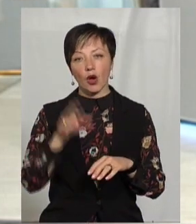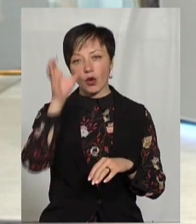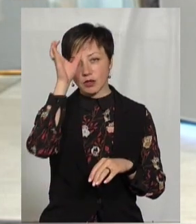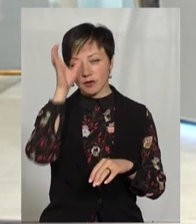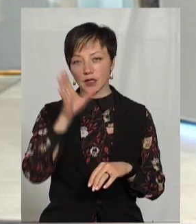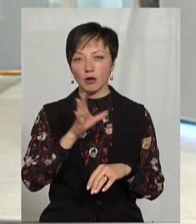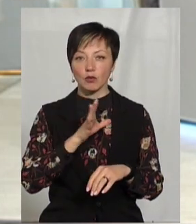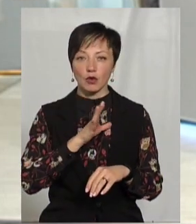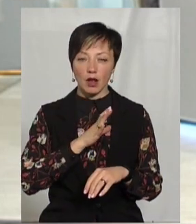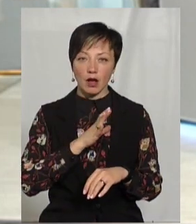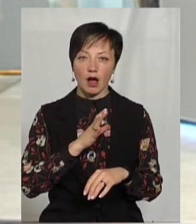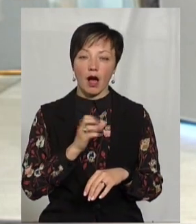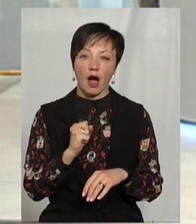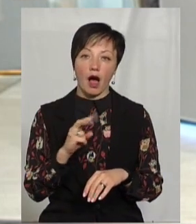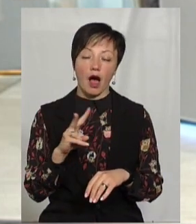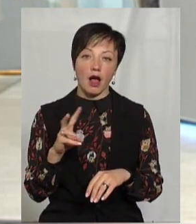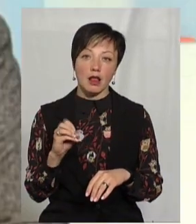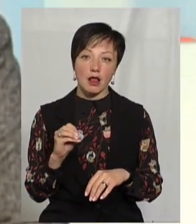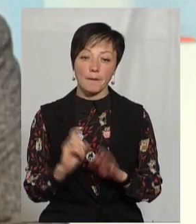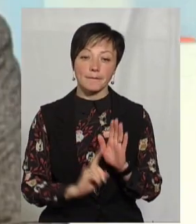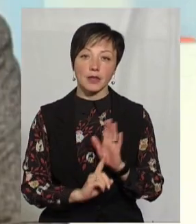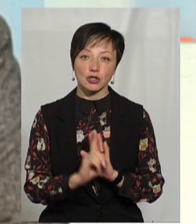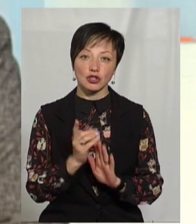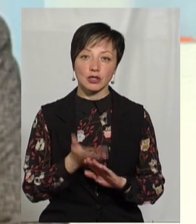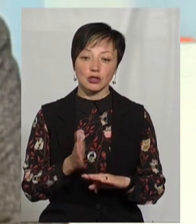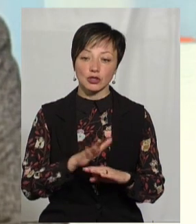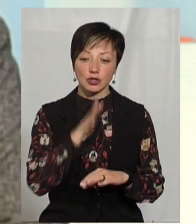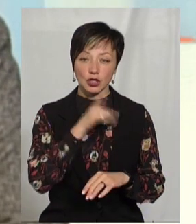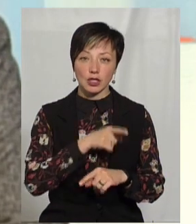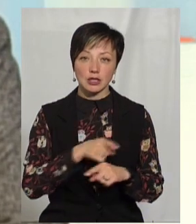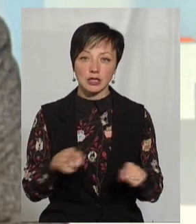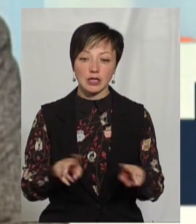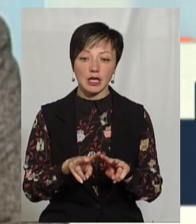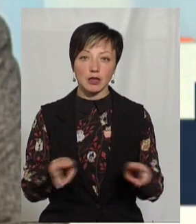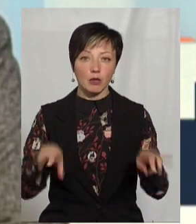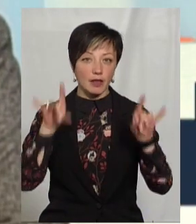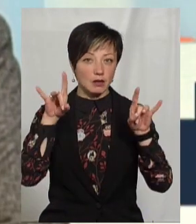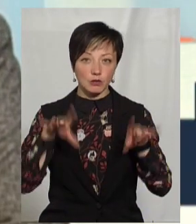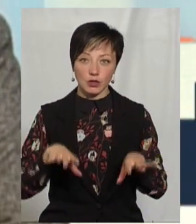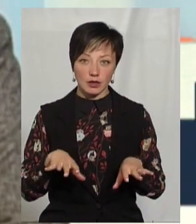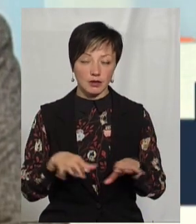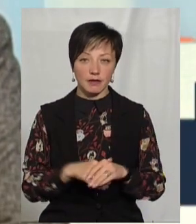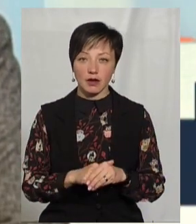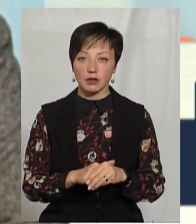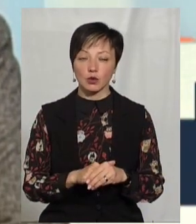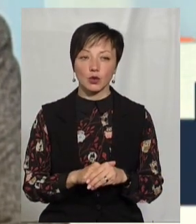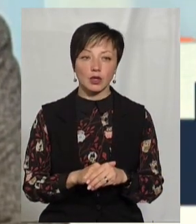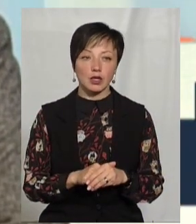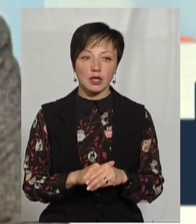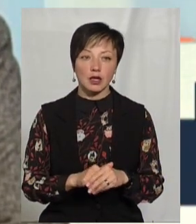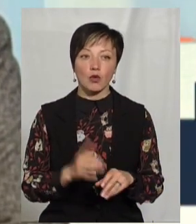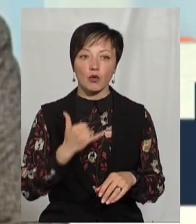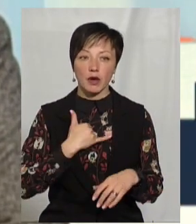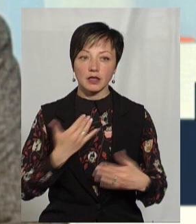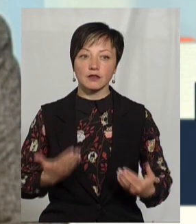освіта була деяка, але прийшли скрутні часи, так само несподівано, навіть порівняно з цією пандемією, яка виникла, так само в